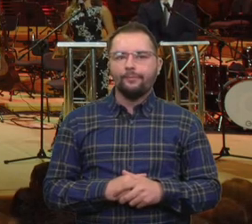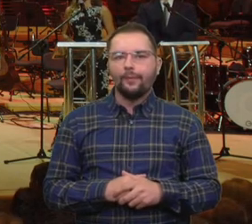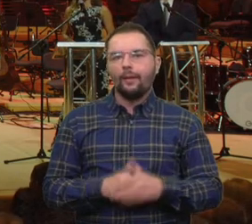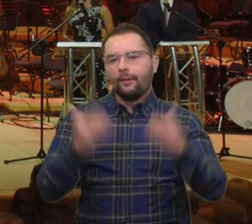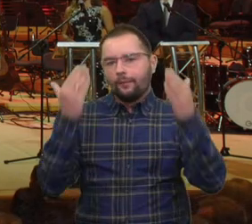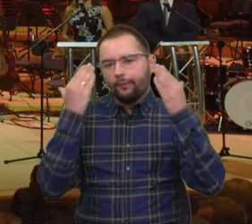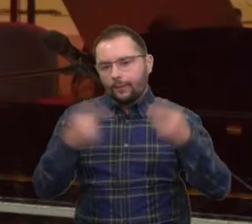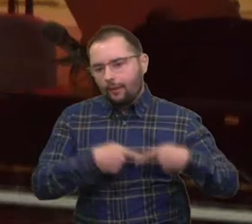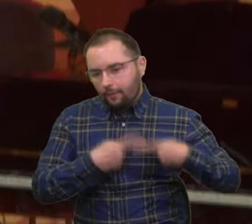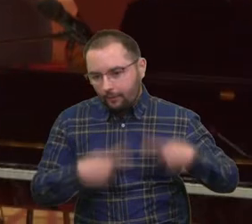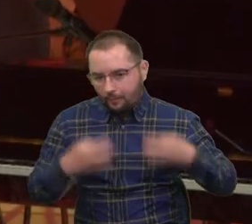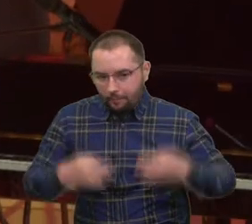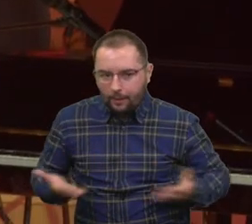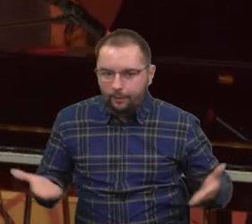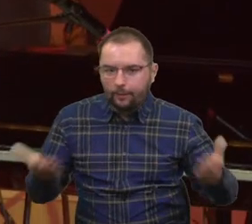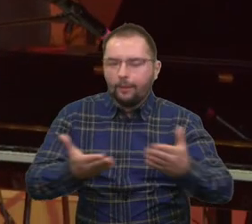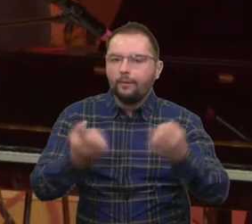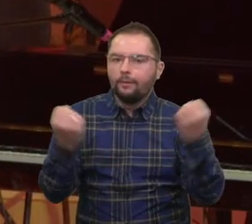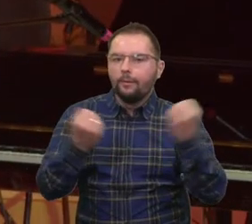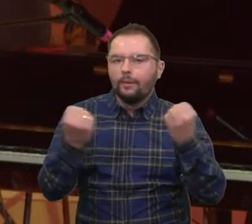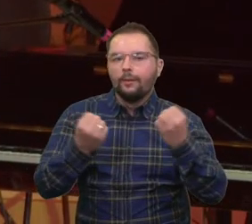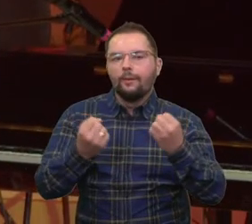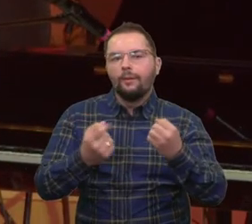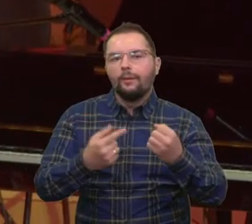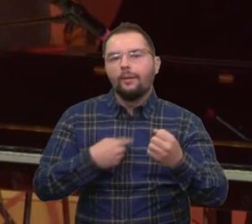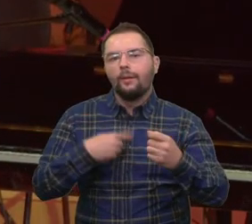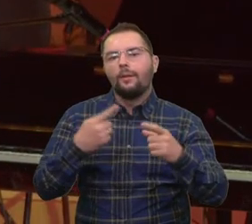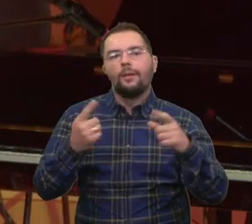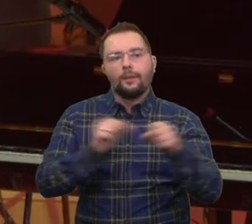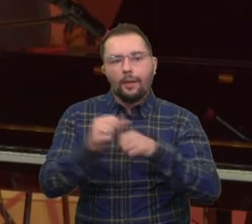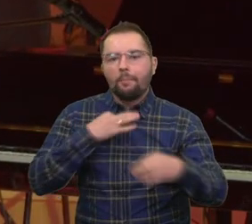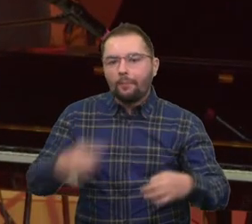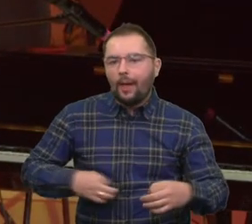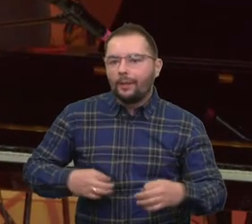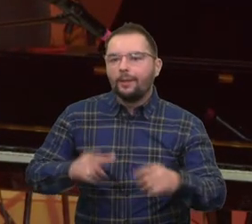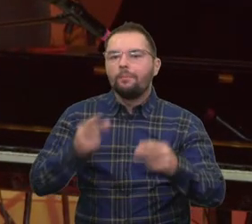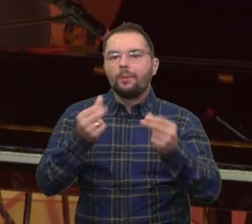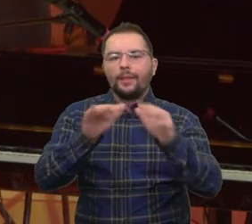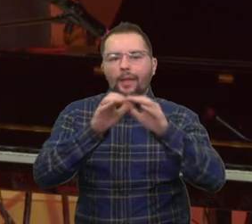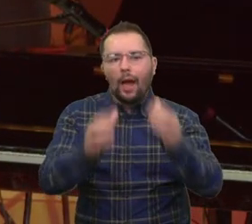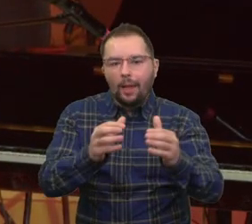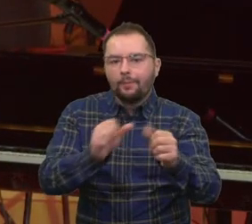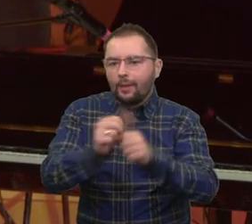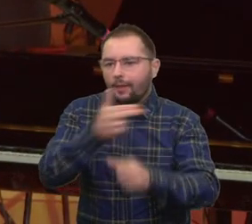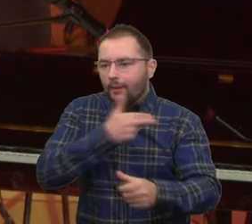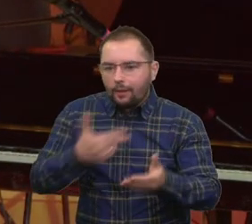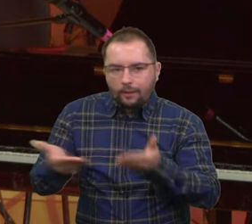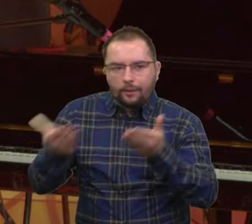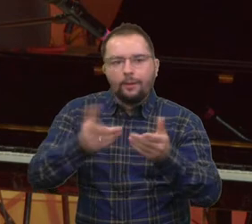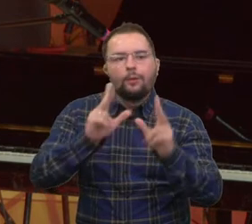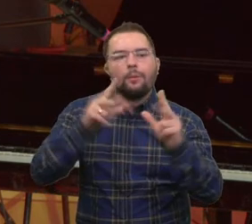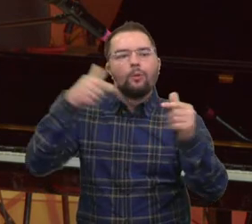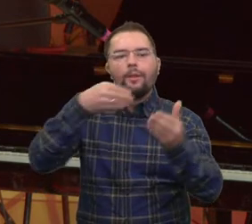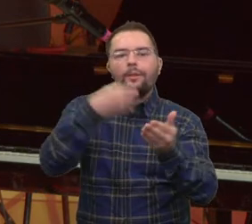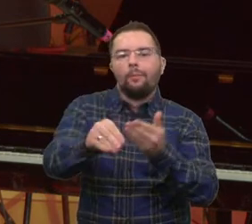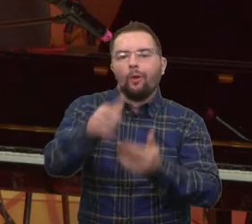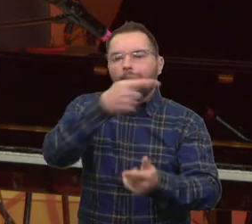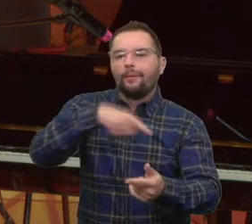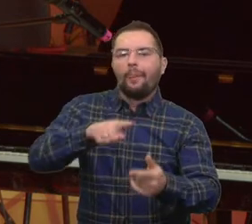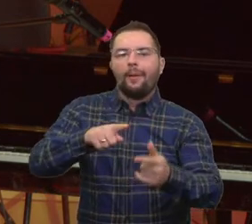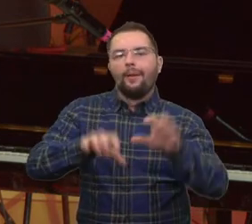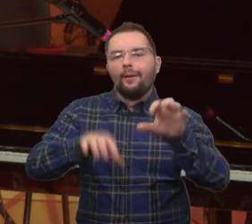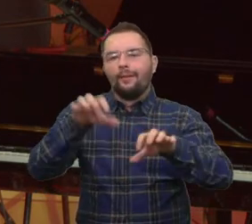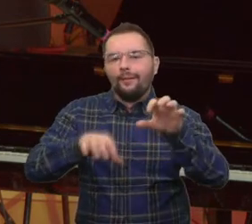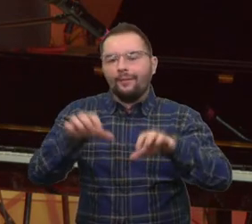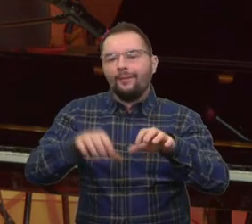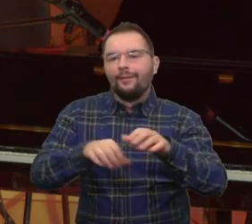Witam państwa bardzo serdecznie. I się zastanawiam, czy jest pani skarbnik z nami. Bo ktoś musi za to zapłacić dzisiaj.